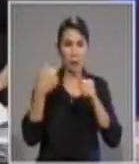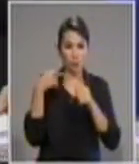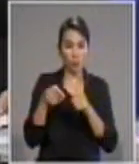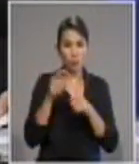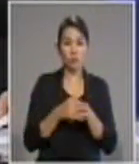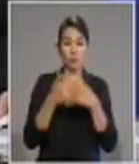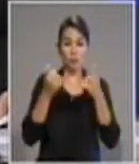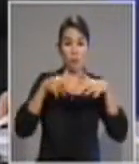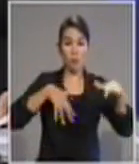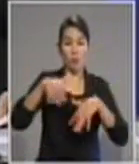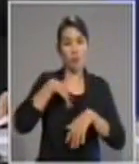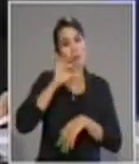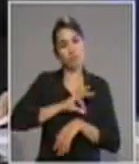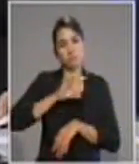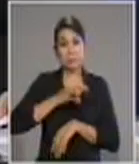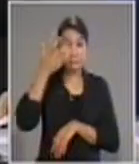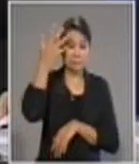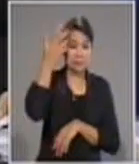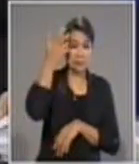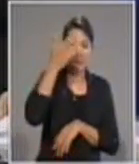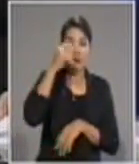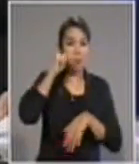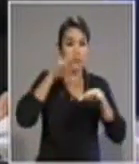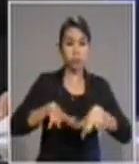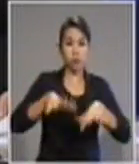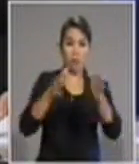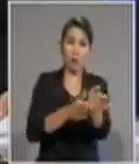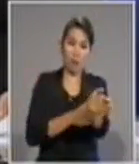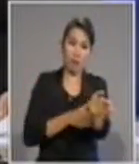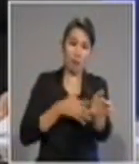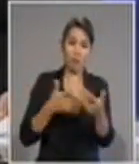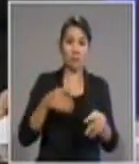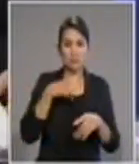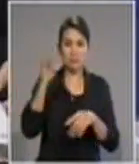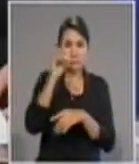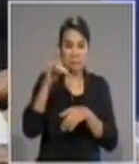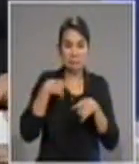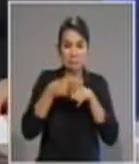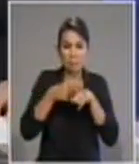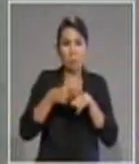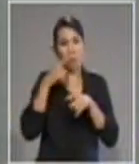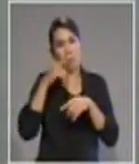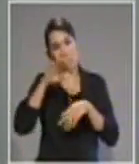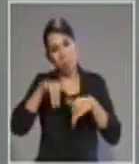านเริ่มจะมีภาวะเครียดจากน้ำท่วมเป็นเวลานานนะคะขณะที่สัตว์เลี้ยงก็ทยอยเจ็บป่วยเป็นจำนวนมากค่ะ